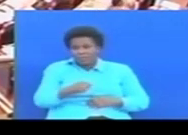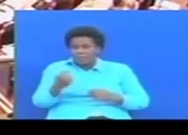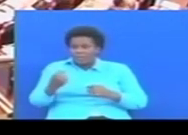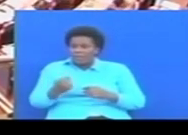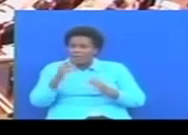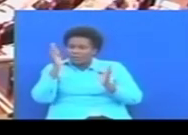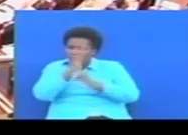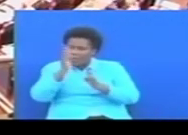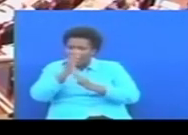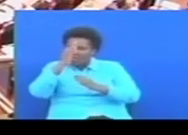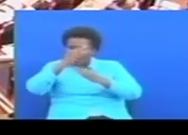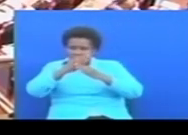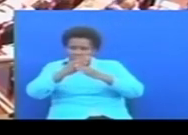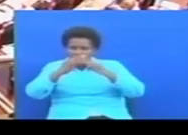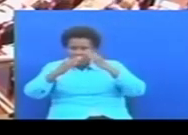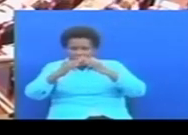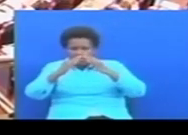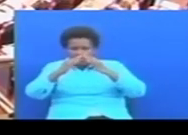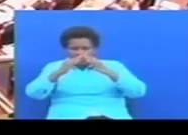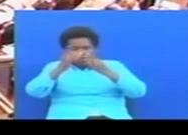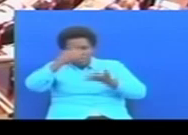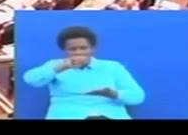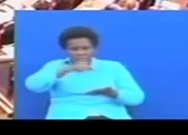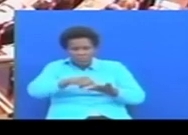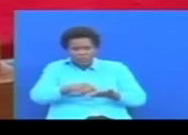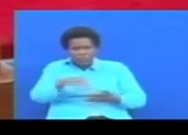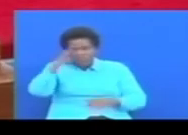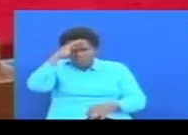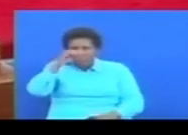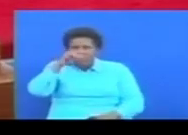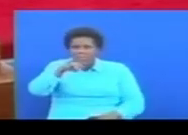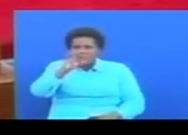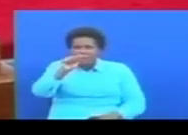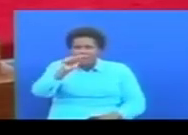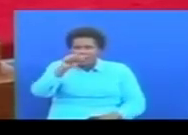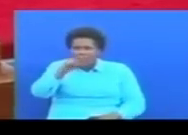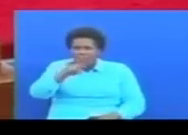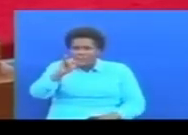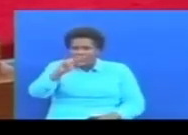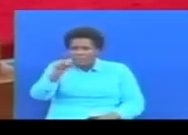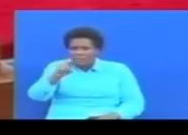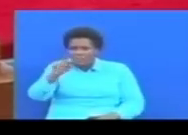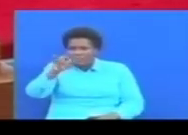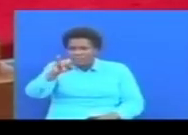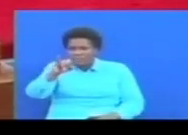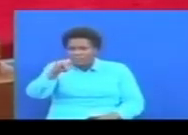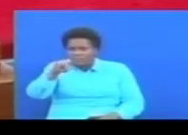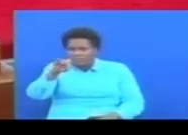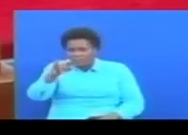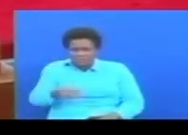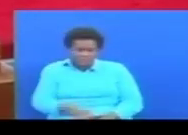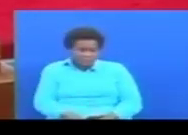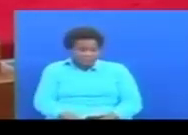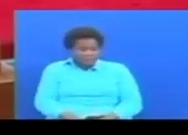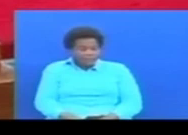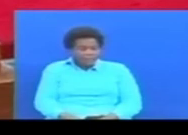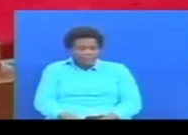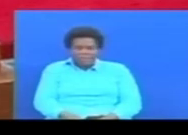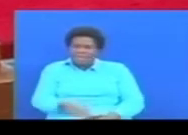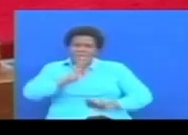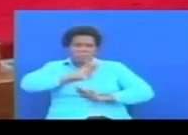polisi Mazizini hairidhishi. Kwa kutambua hilo, serikali ikishirikiana na wadau wa usalama inaendelea na ujenzi wa kituo kipya